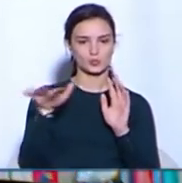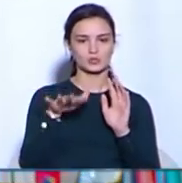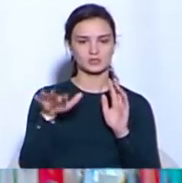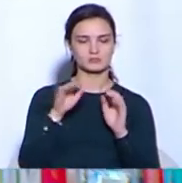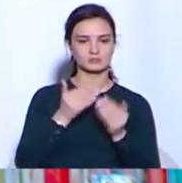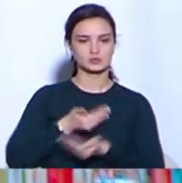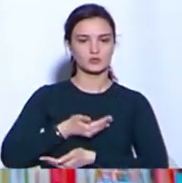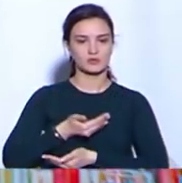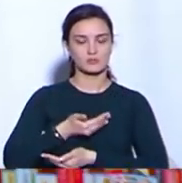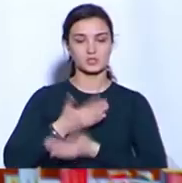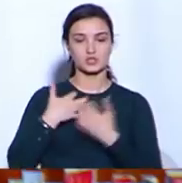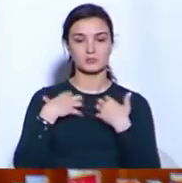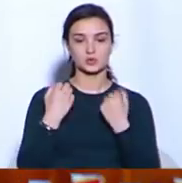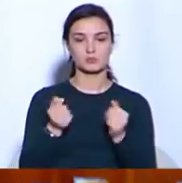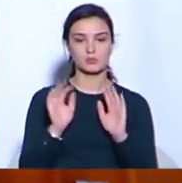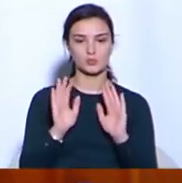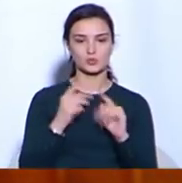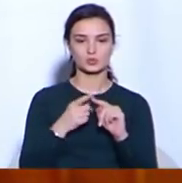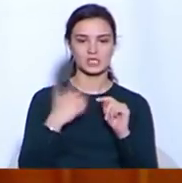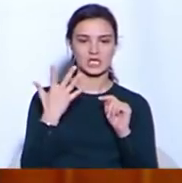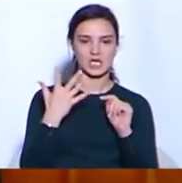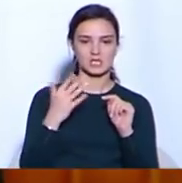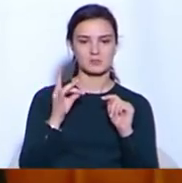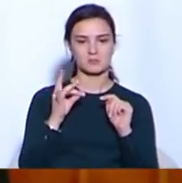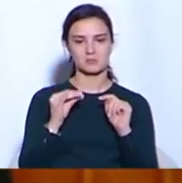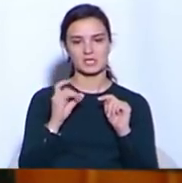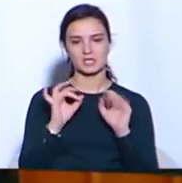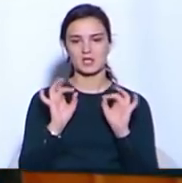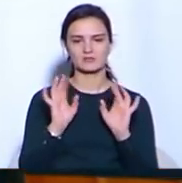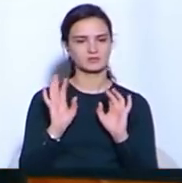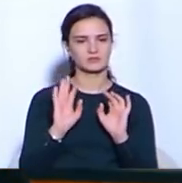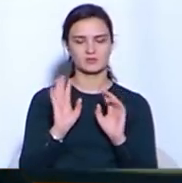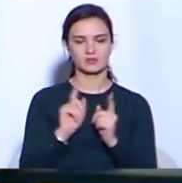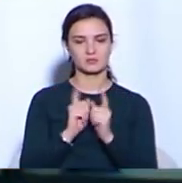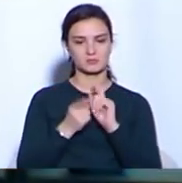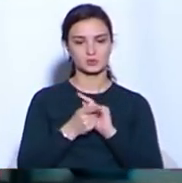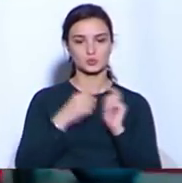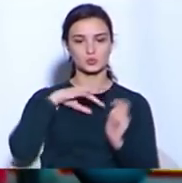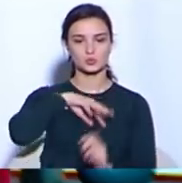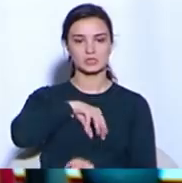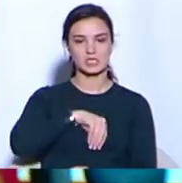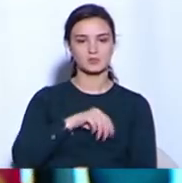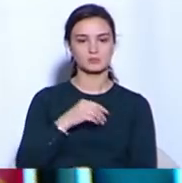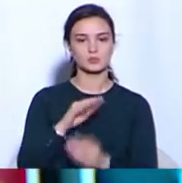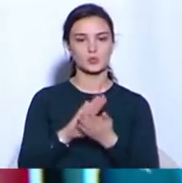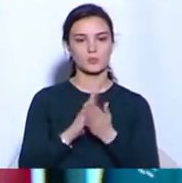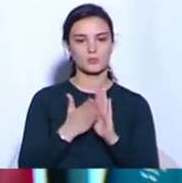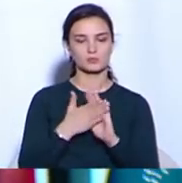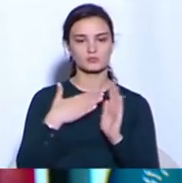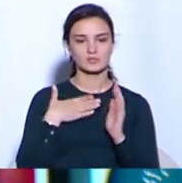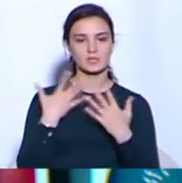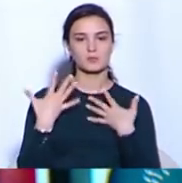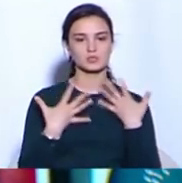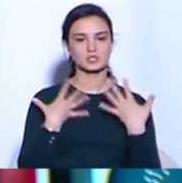ჩვენ ჯანმრთელობა სულაც არ ნიშნავს მხოლოდ იმას, რომ ხელი ან ფეხი არ გტკივა. ეს იმას ნიშნავს, რომ ჩვენი სულიერი მდგომარეობა, ჩვენი